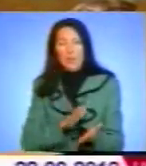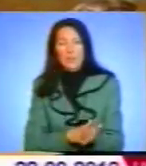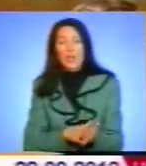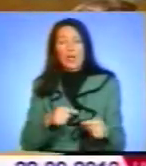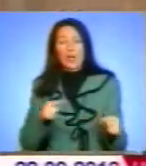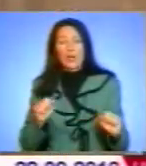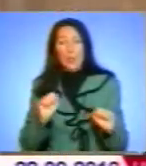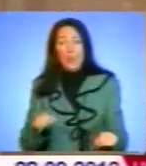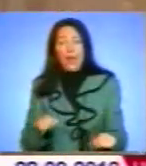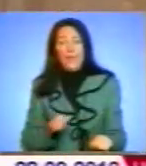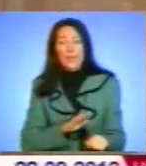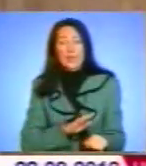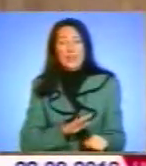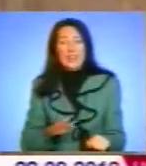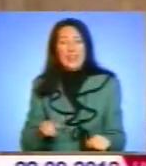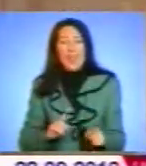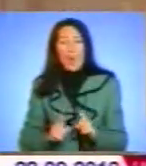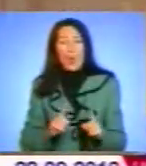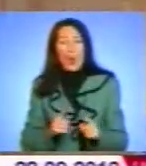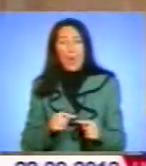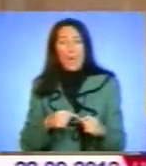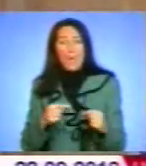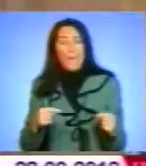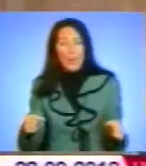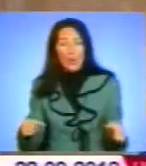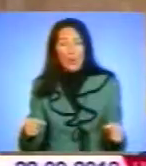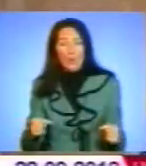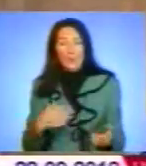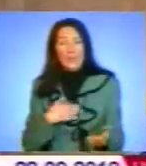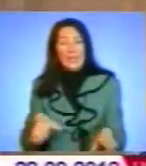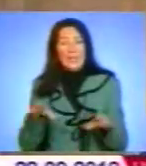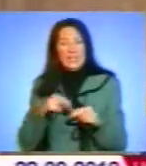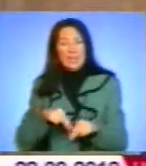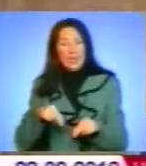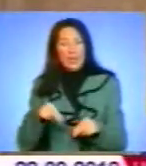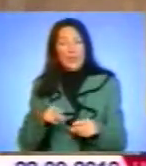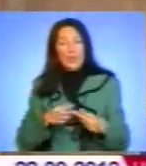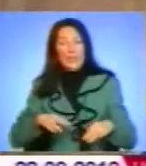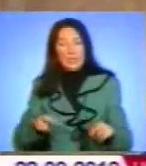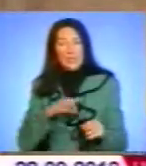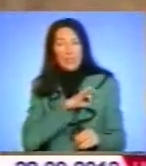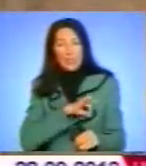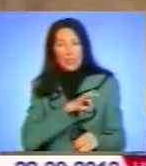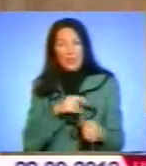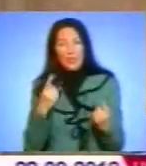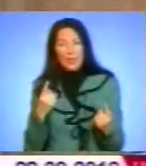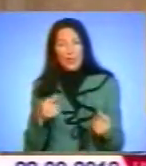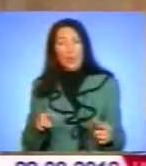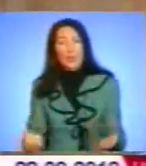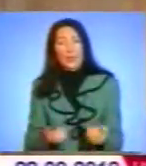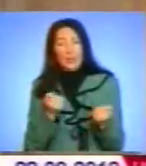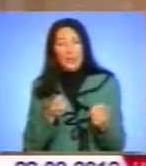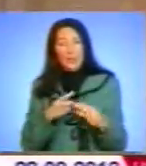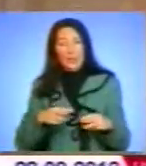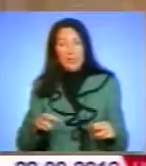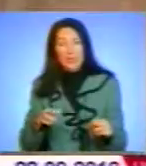майно. Це новий вид діяльності для нотаріусів. Ми спільно з Міністерством юстиції, за великої підтримки Міністерства юстиції, спільно з